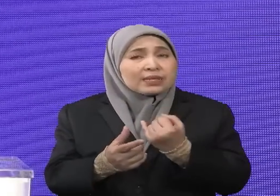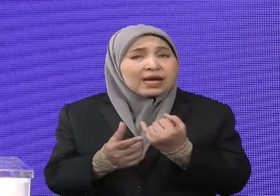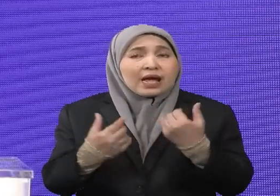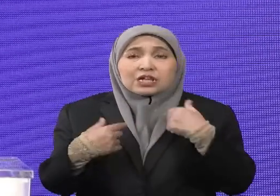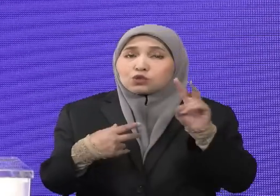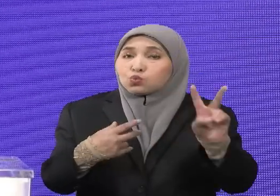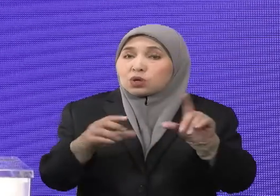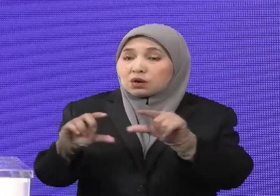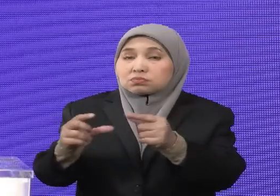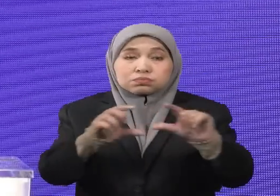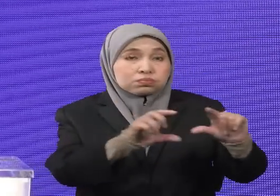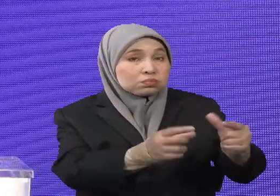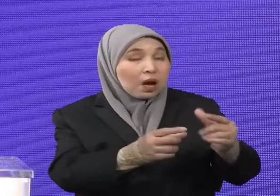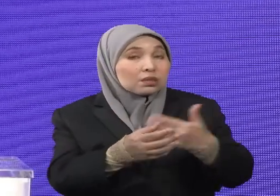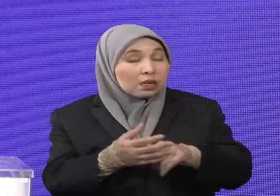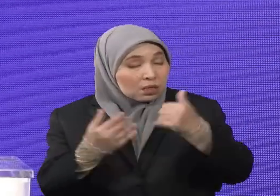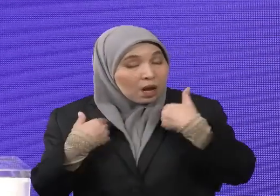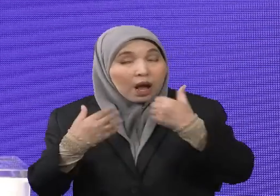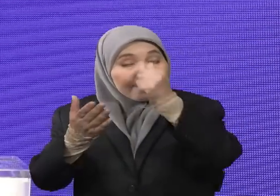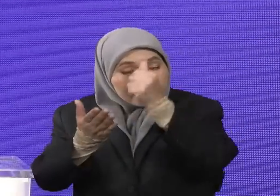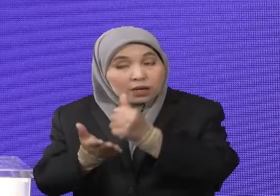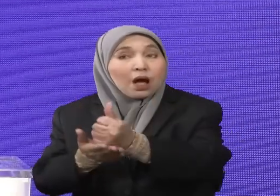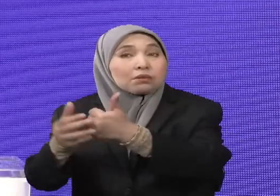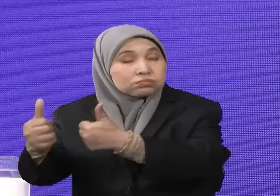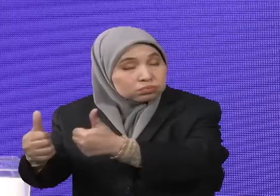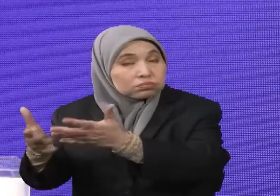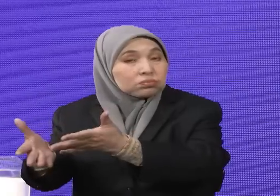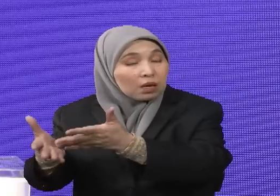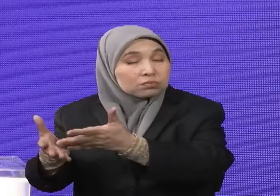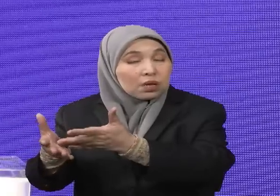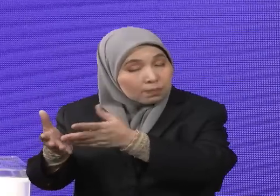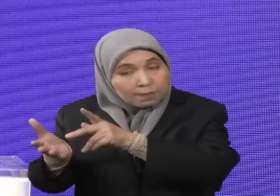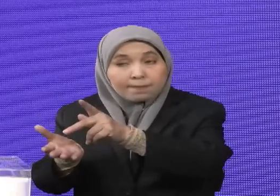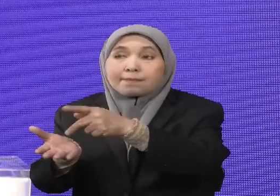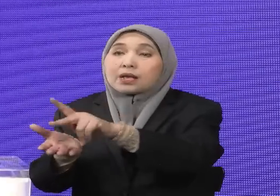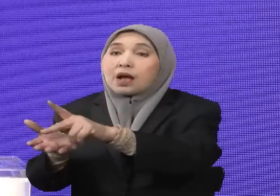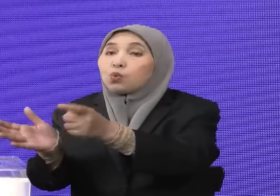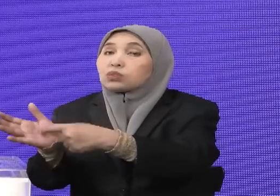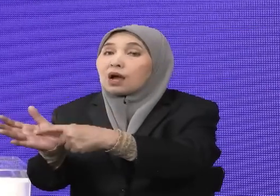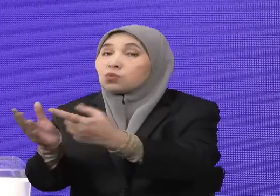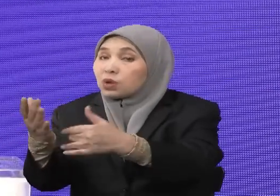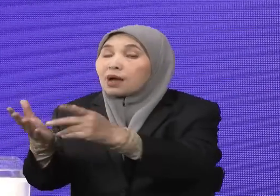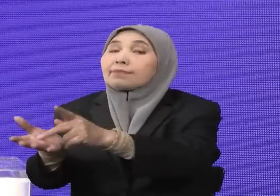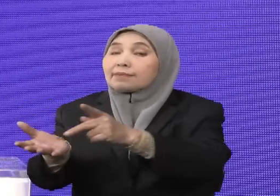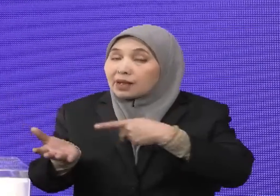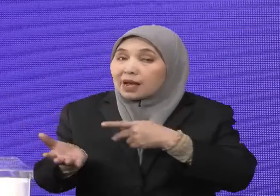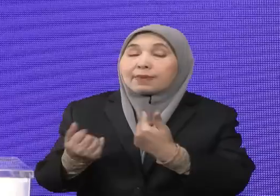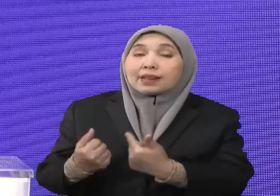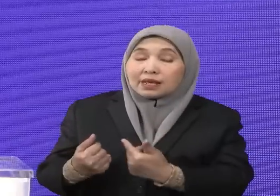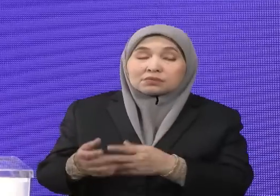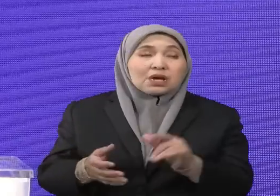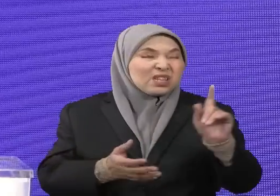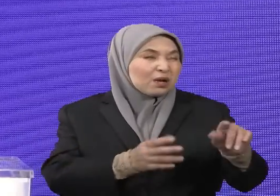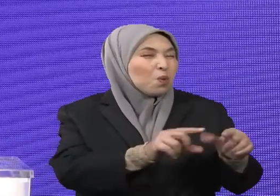ada dua golongan Yahudi yang mereka amanah dalam dalam membayar kembali hutang yang diambil ada golongan Yahudi yang mereka